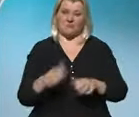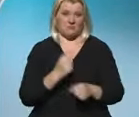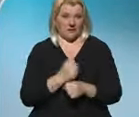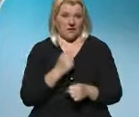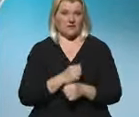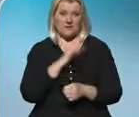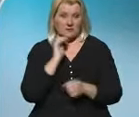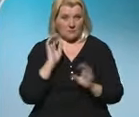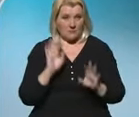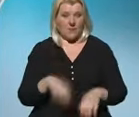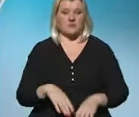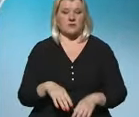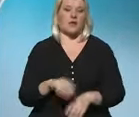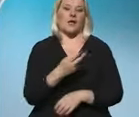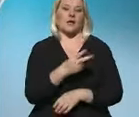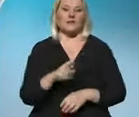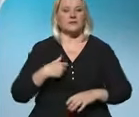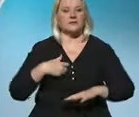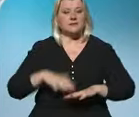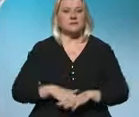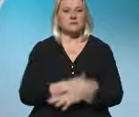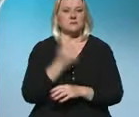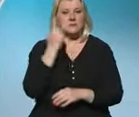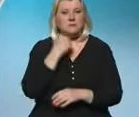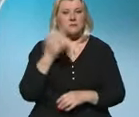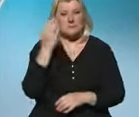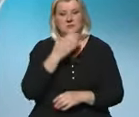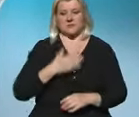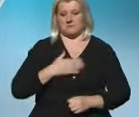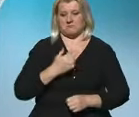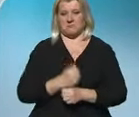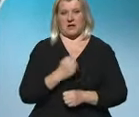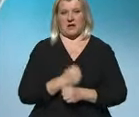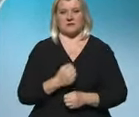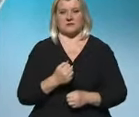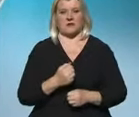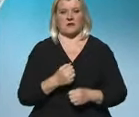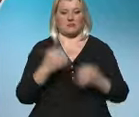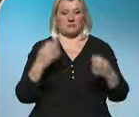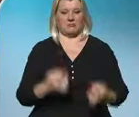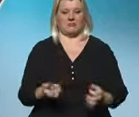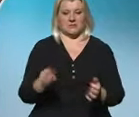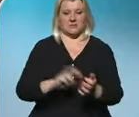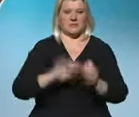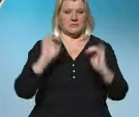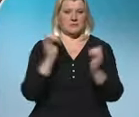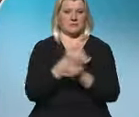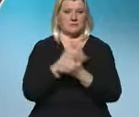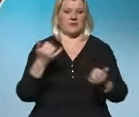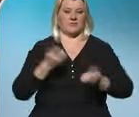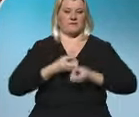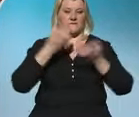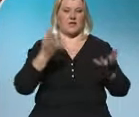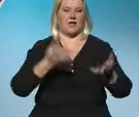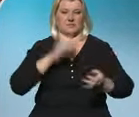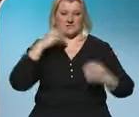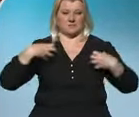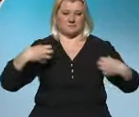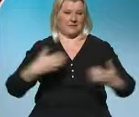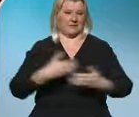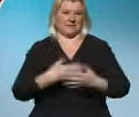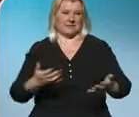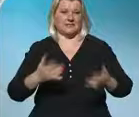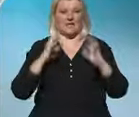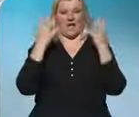když občas mám pocit, že si lidé myslí, že naše práce je hodina v sobotu na pódiu, že jste krásná, nesmrdíte,